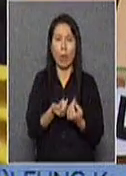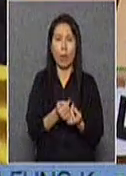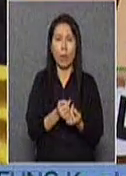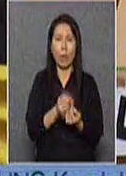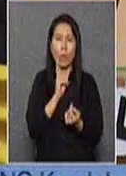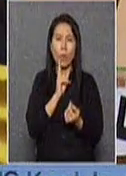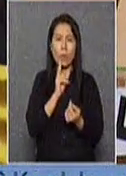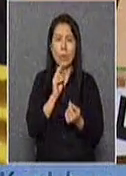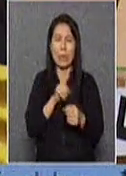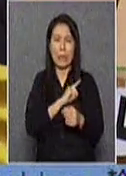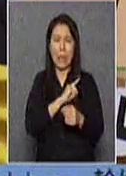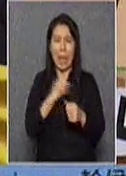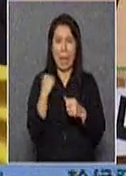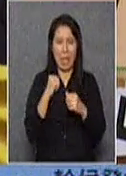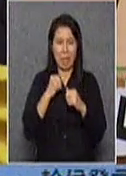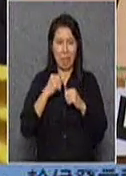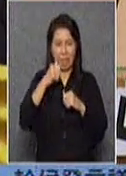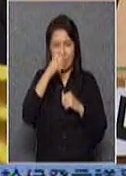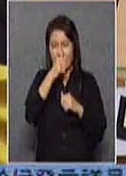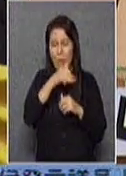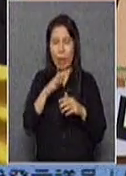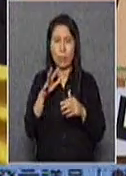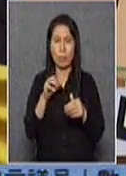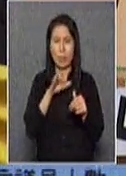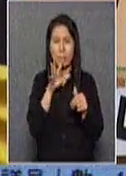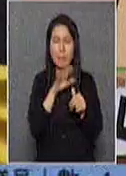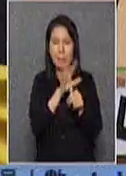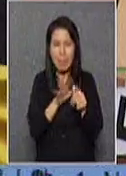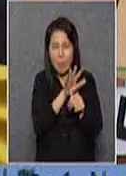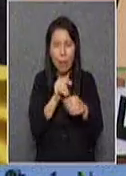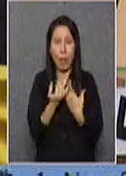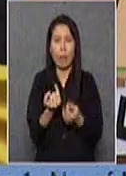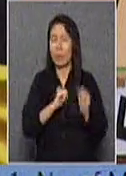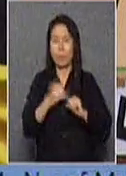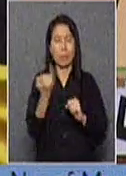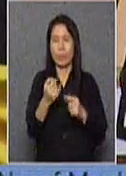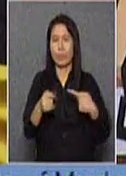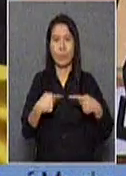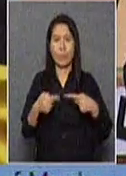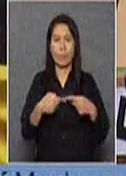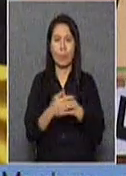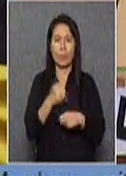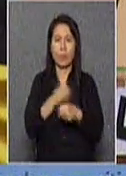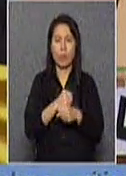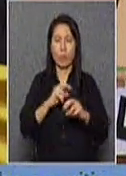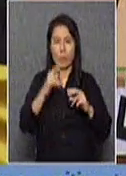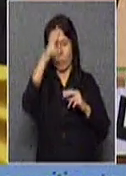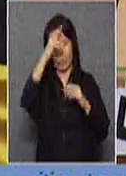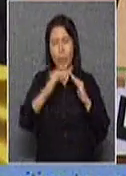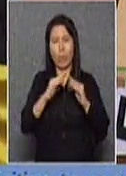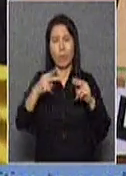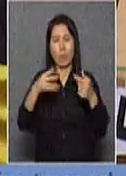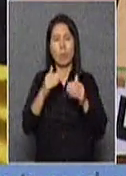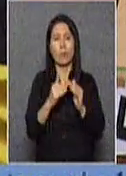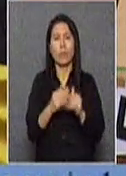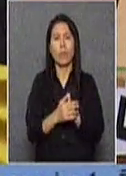隻手遮天，可以呢個瞞天獨過海呢種咁嘅態度呢，係絕對唔適合做呢一個嘅即係發展局局長。咁所以